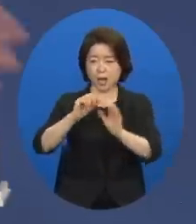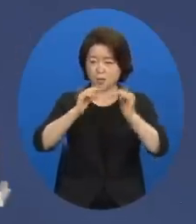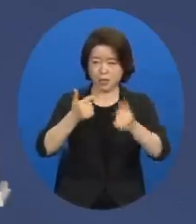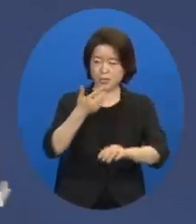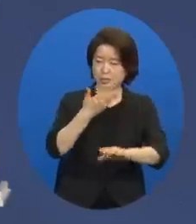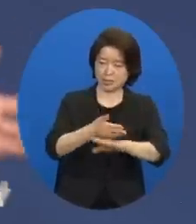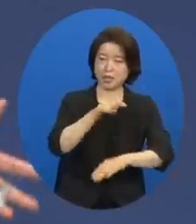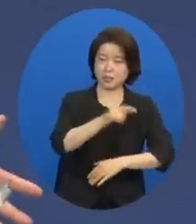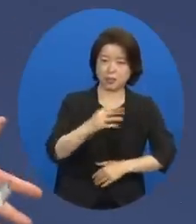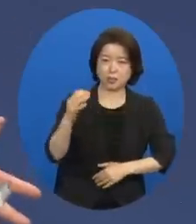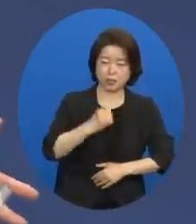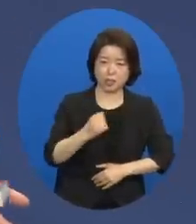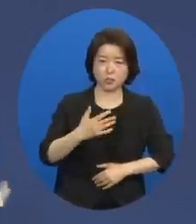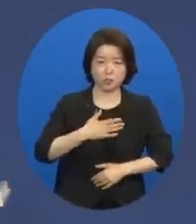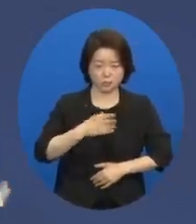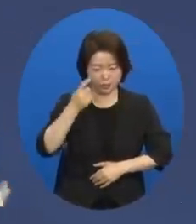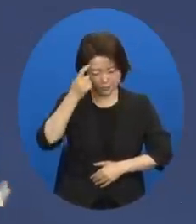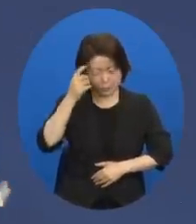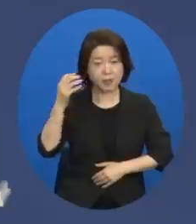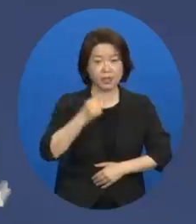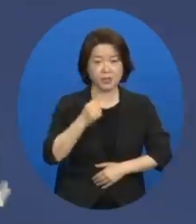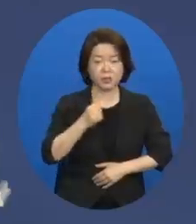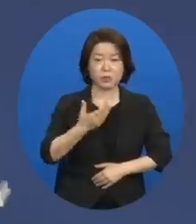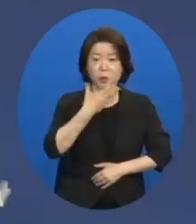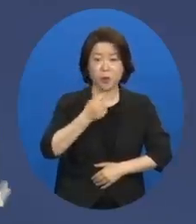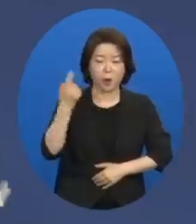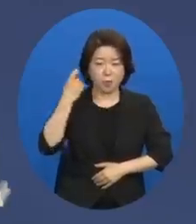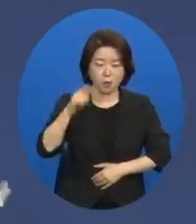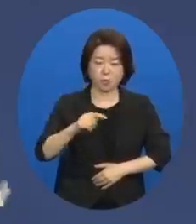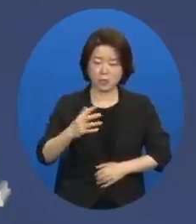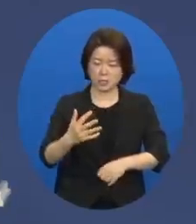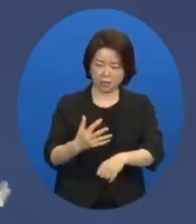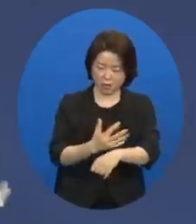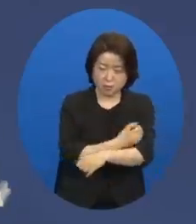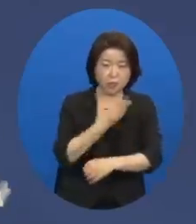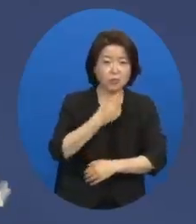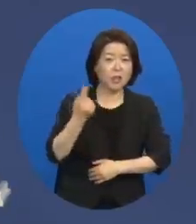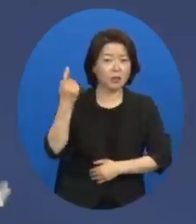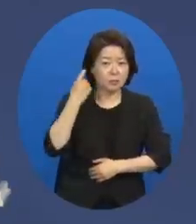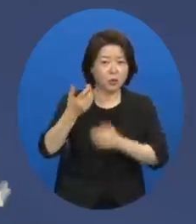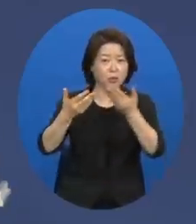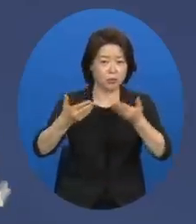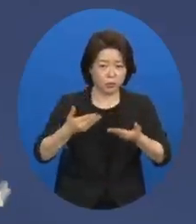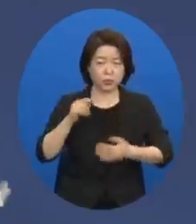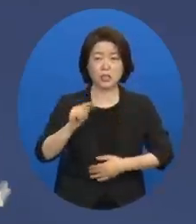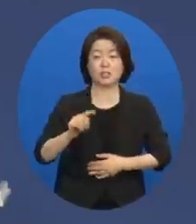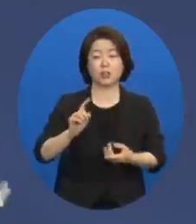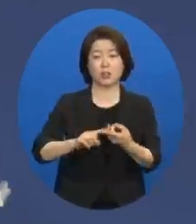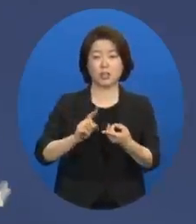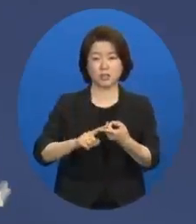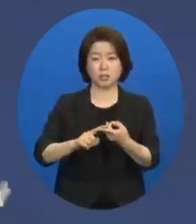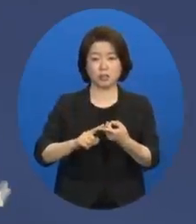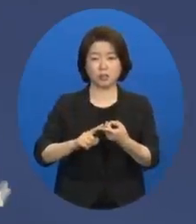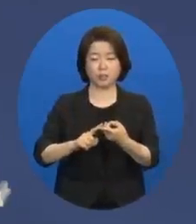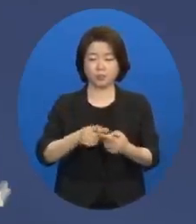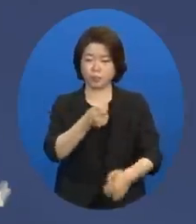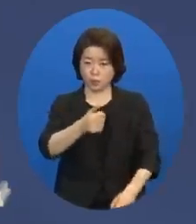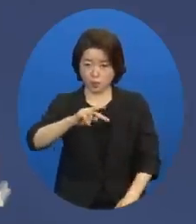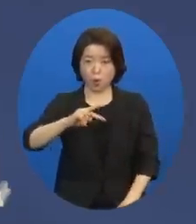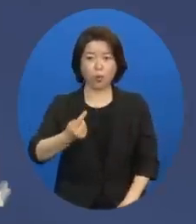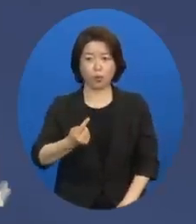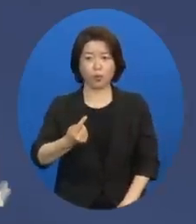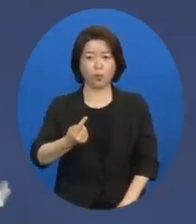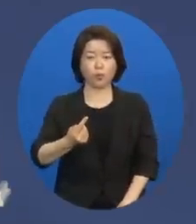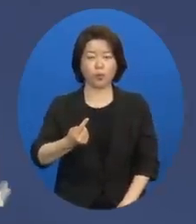것으로 우리의 의지를 삼고 복음 이 엄청난 복음을 주신 이 복음에 대하여 적어도